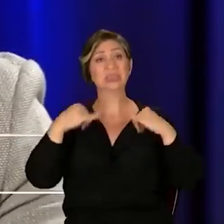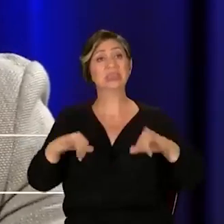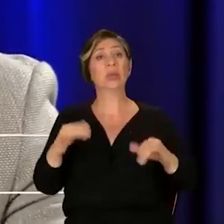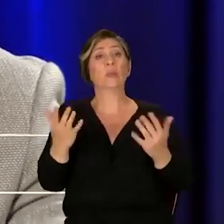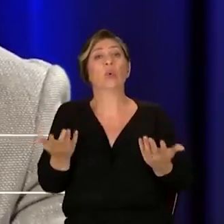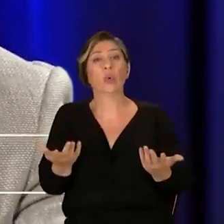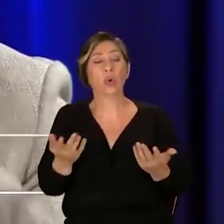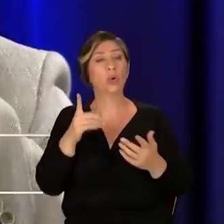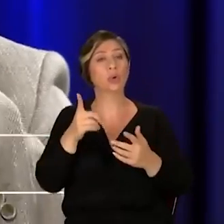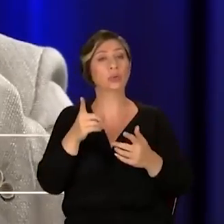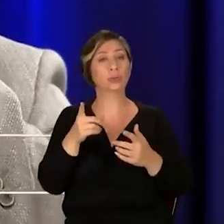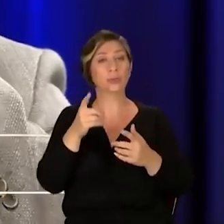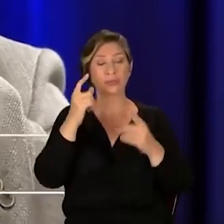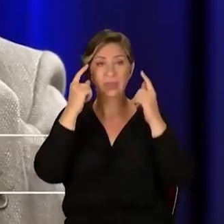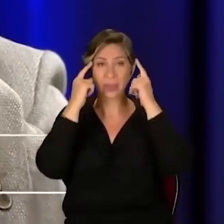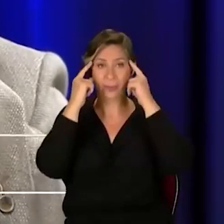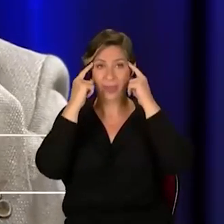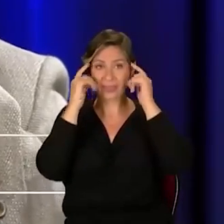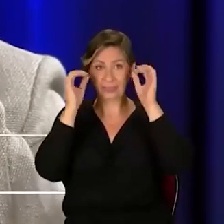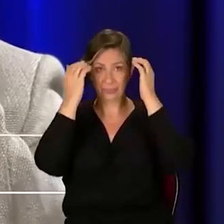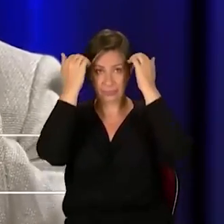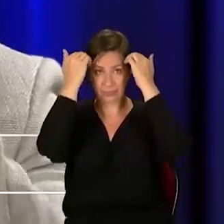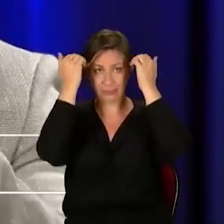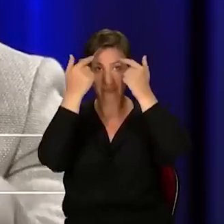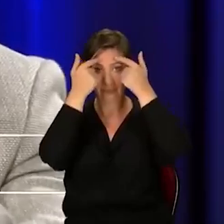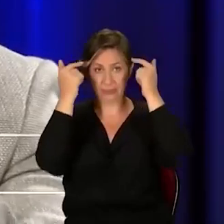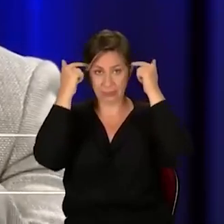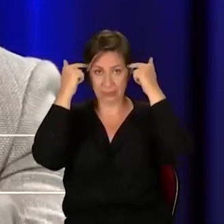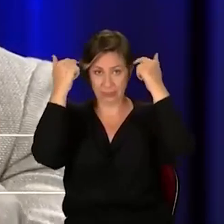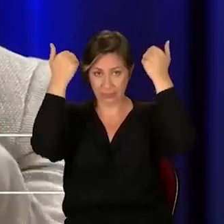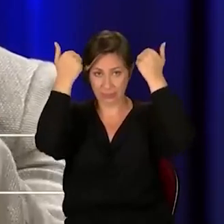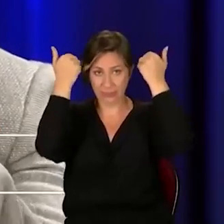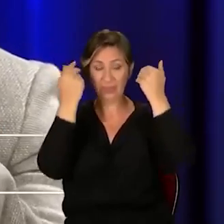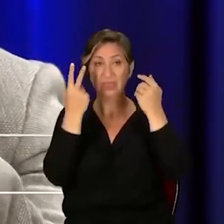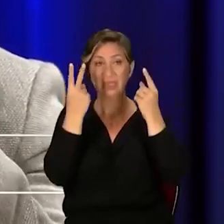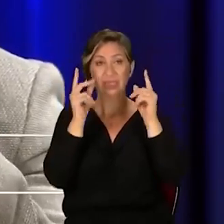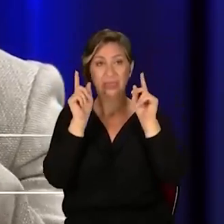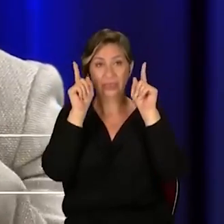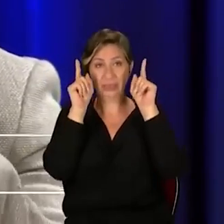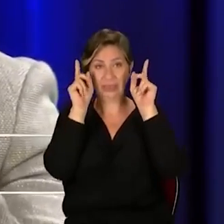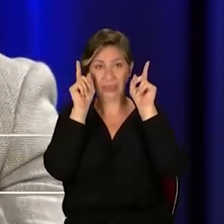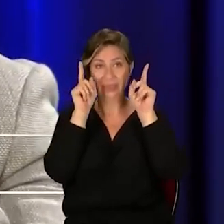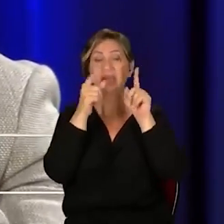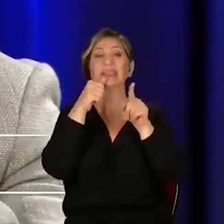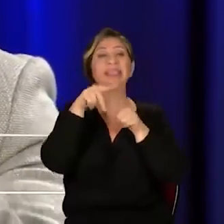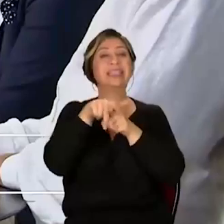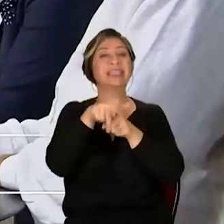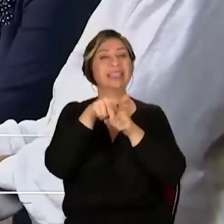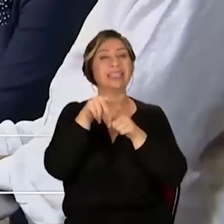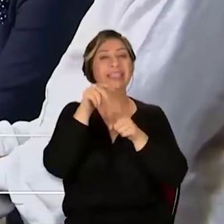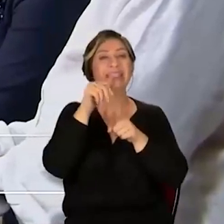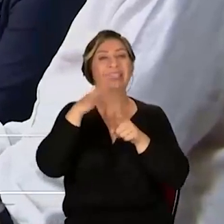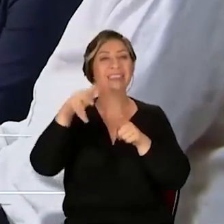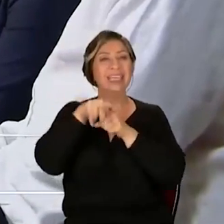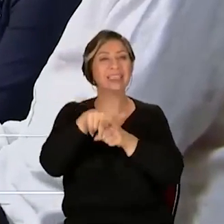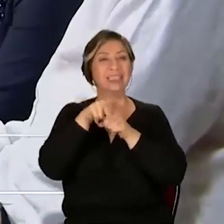Hiç dinlenemiyor. Bunun sebebi bakın beyninizin tam şu arkasında iki tane böyle yapı var. Bunların adı deniz atı. Yani Türkçesi